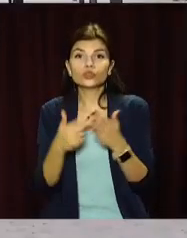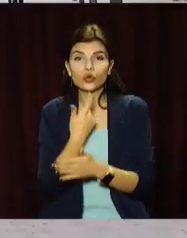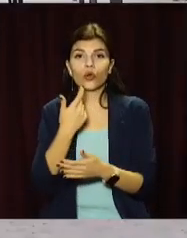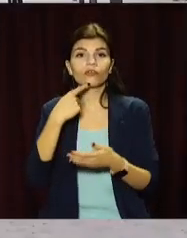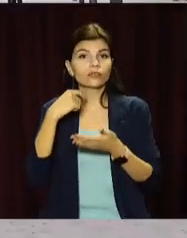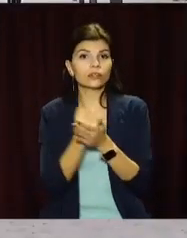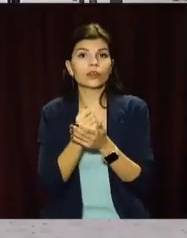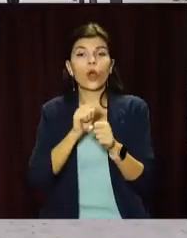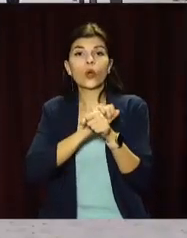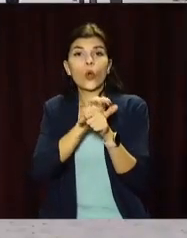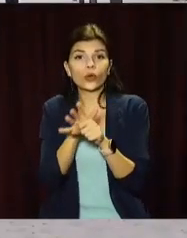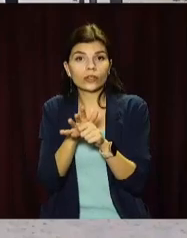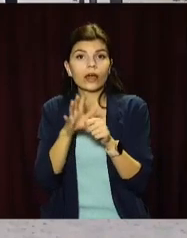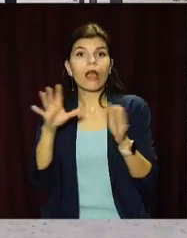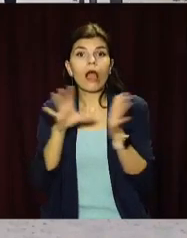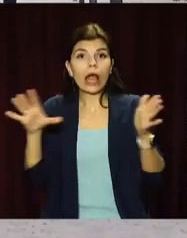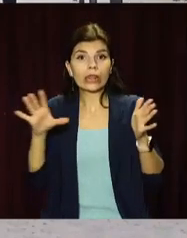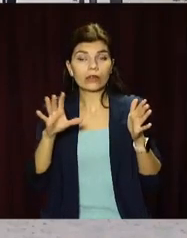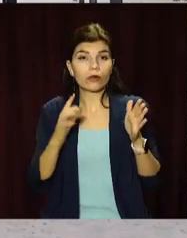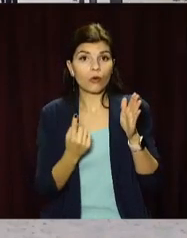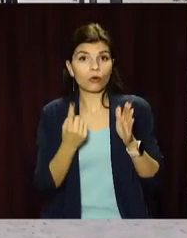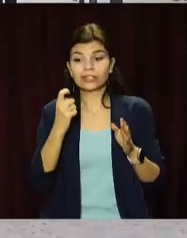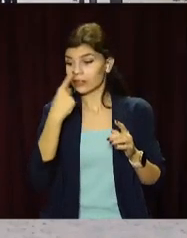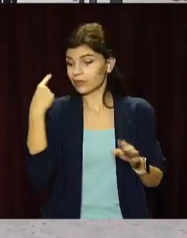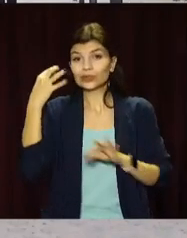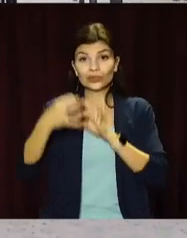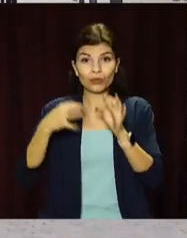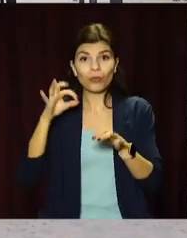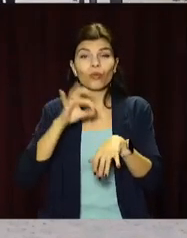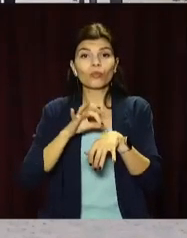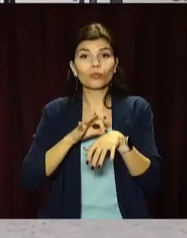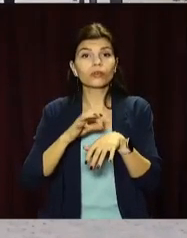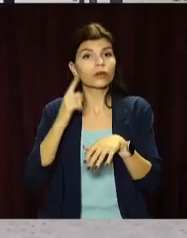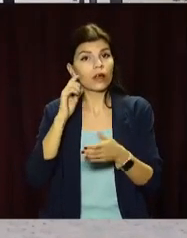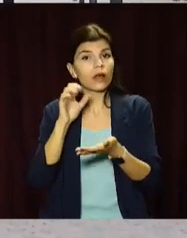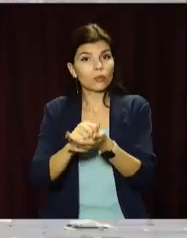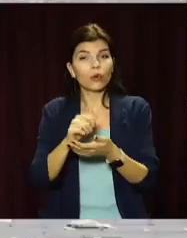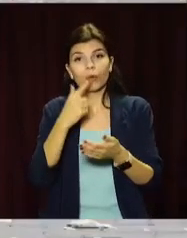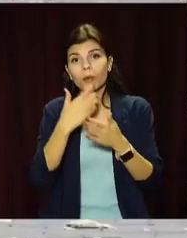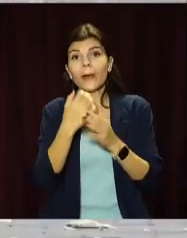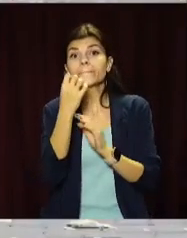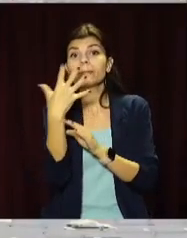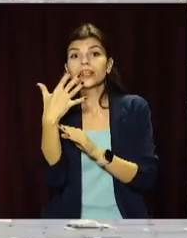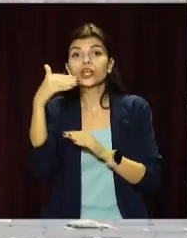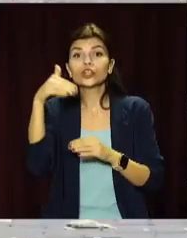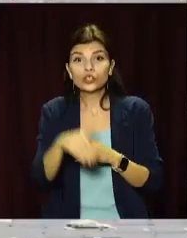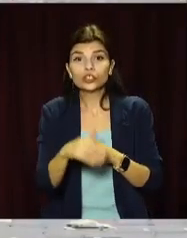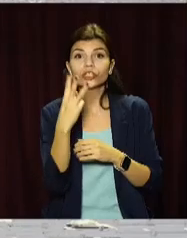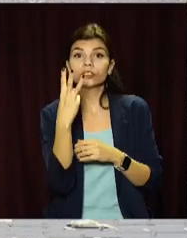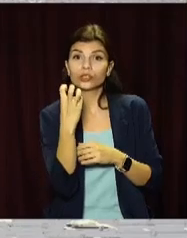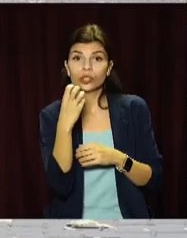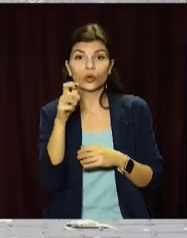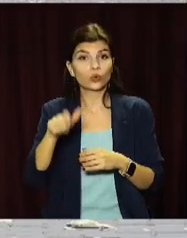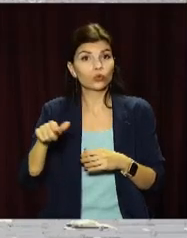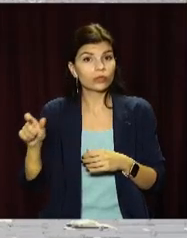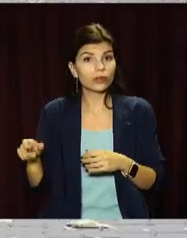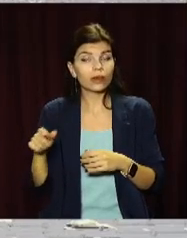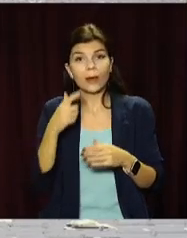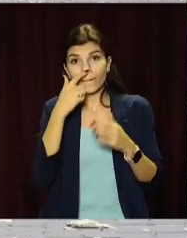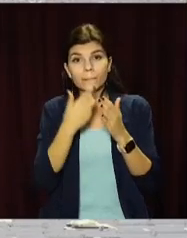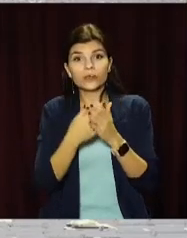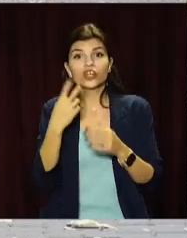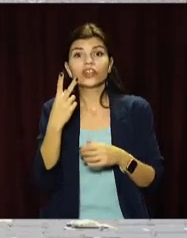зафіксували коронавірусний антирекорд. За минулу добу хворобу діагностували у понад 15 300 людей,